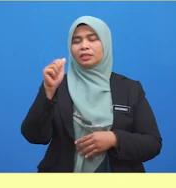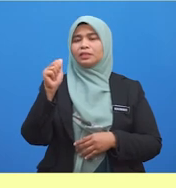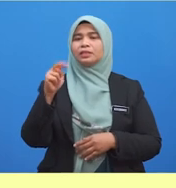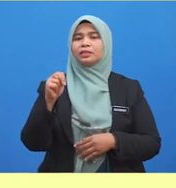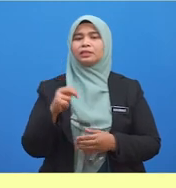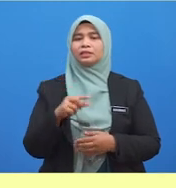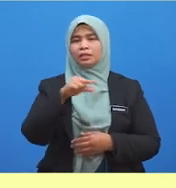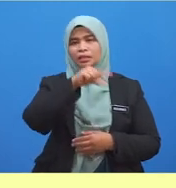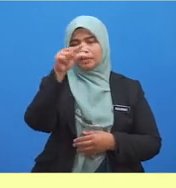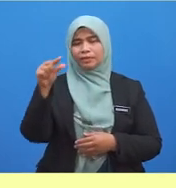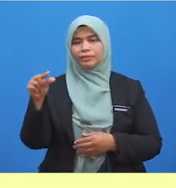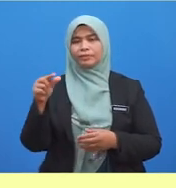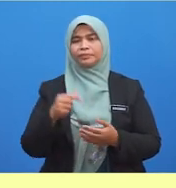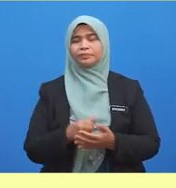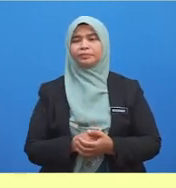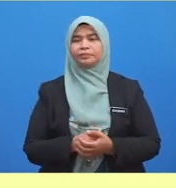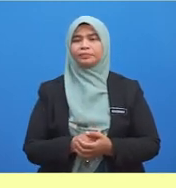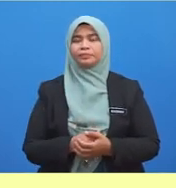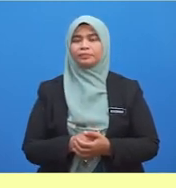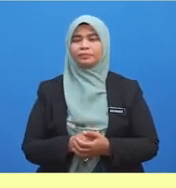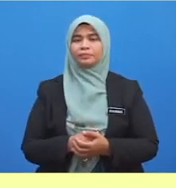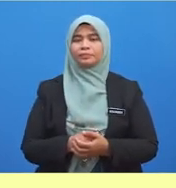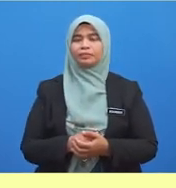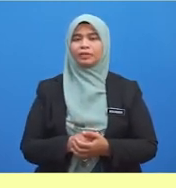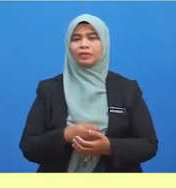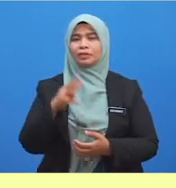gelendong pada sentroma.